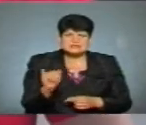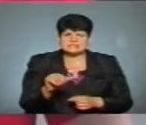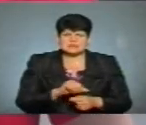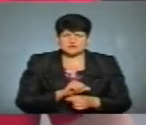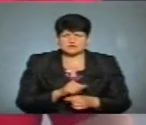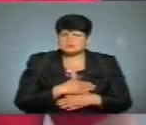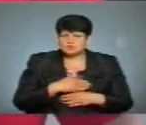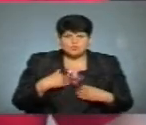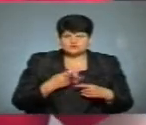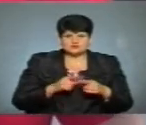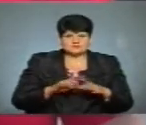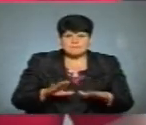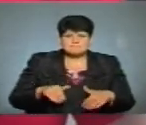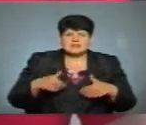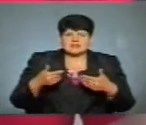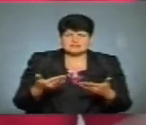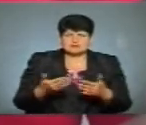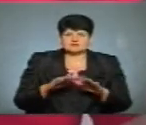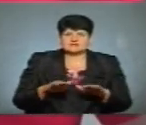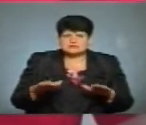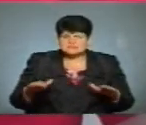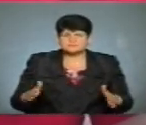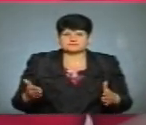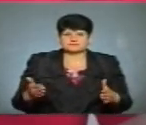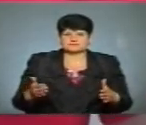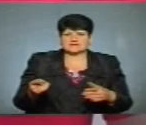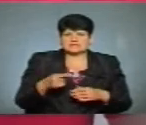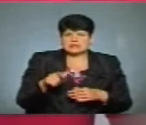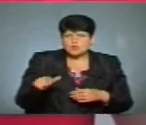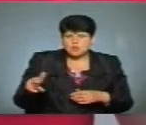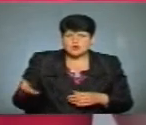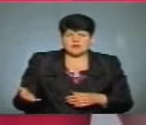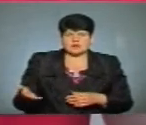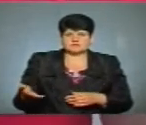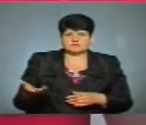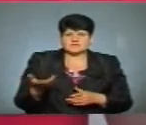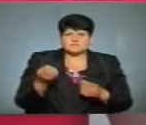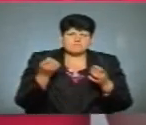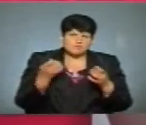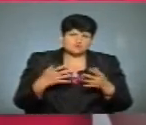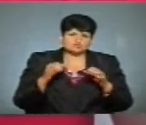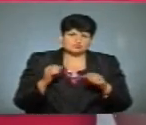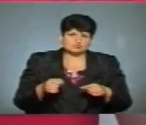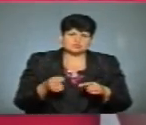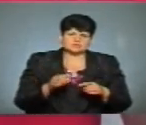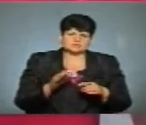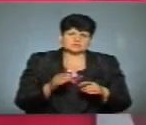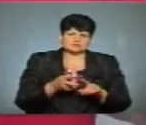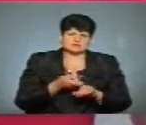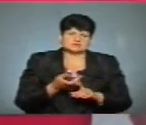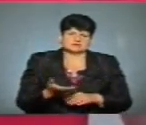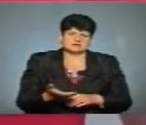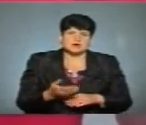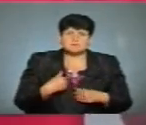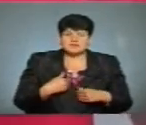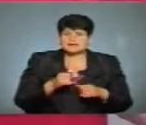щоб це передавалося на дітей, на тернополян, які би просто мали б цій залежності. Так, ми, може,